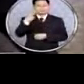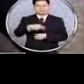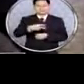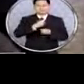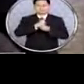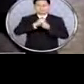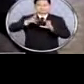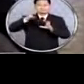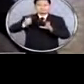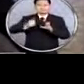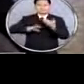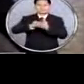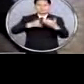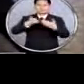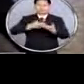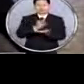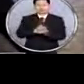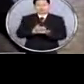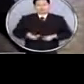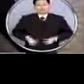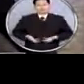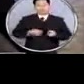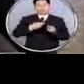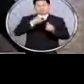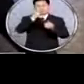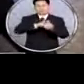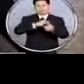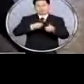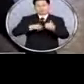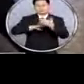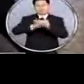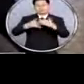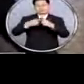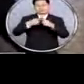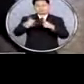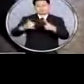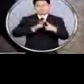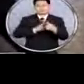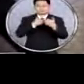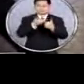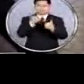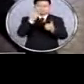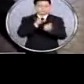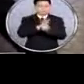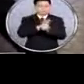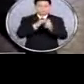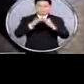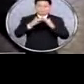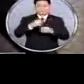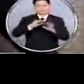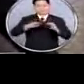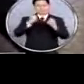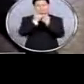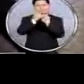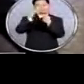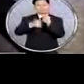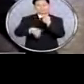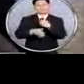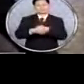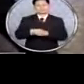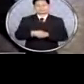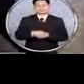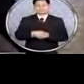外交休兵，其实造成了我们的外交人员真的不知为何而战，而纪律开始败坏，而我们的